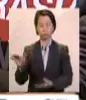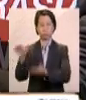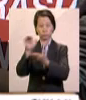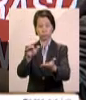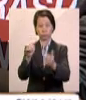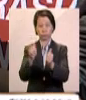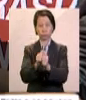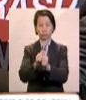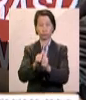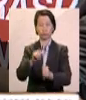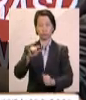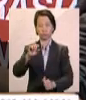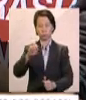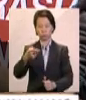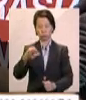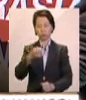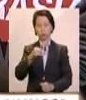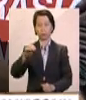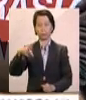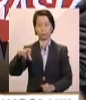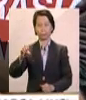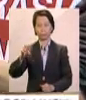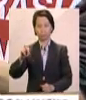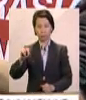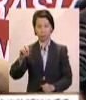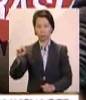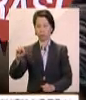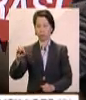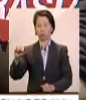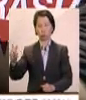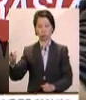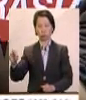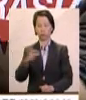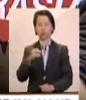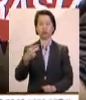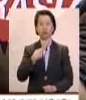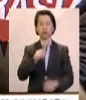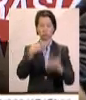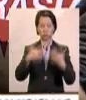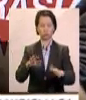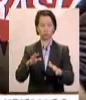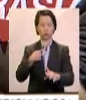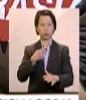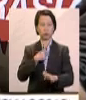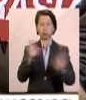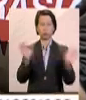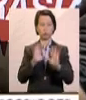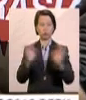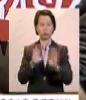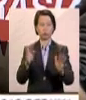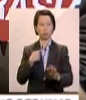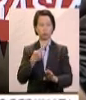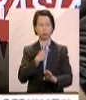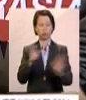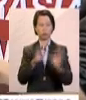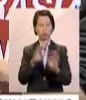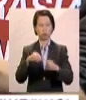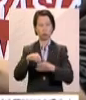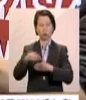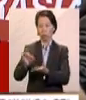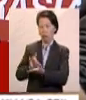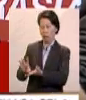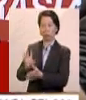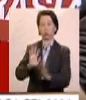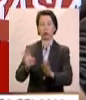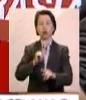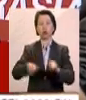Soon. Dan buat masa ini pula kita juga telah, sebab kita bukan kita yang keluarkan mereka,